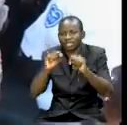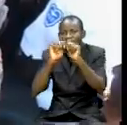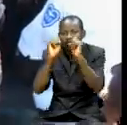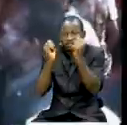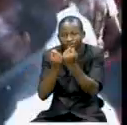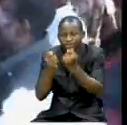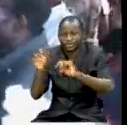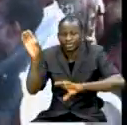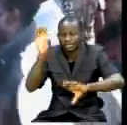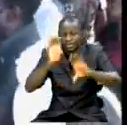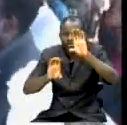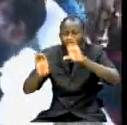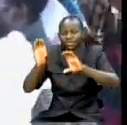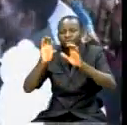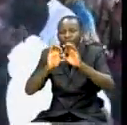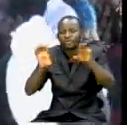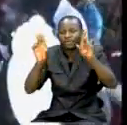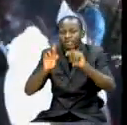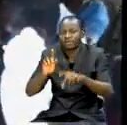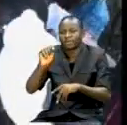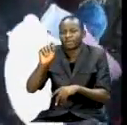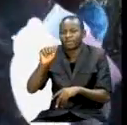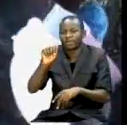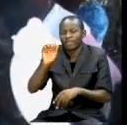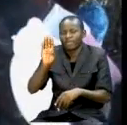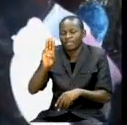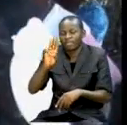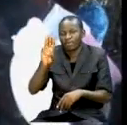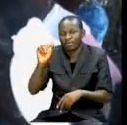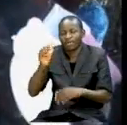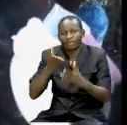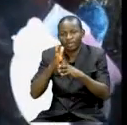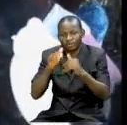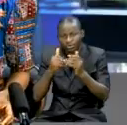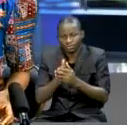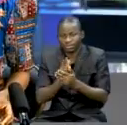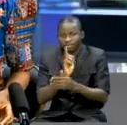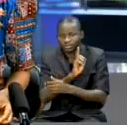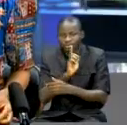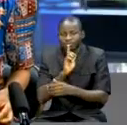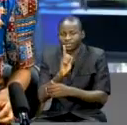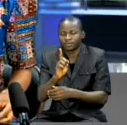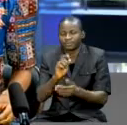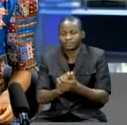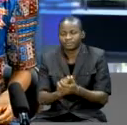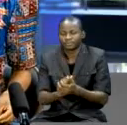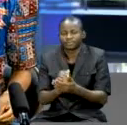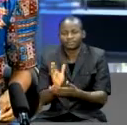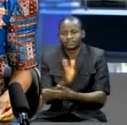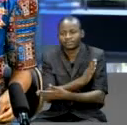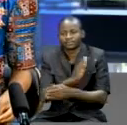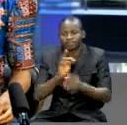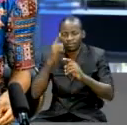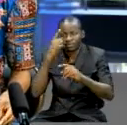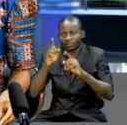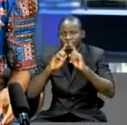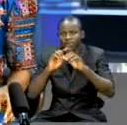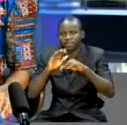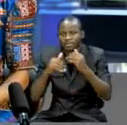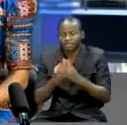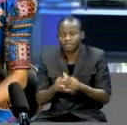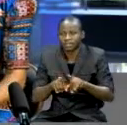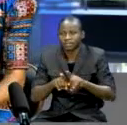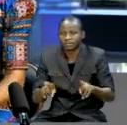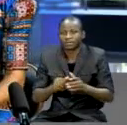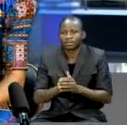Tabwa partout où il se trouve. Et pour s'imprégner justement des